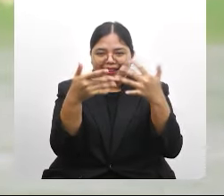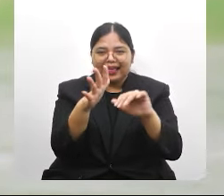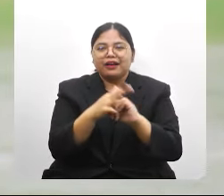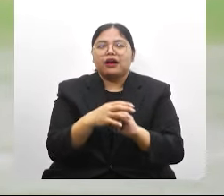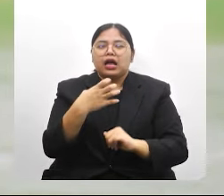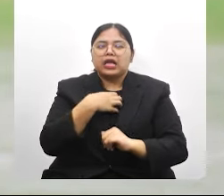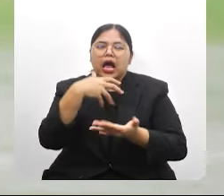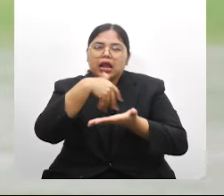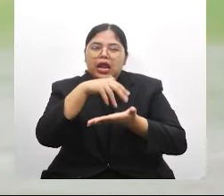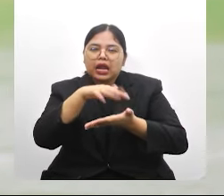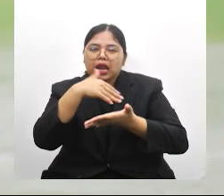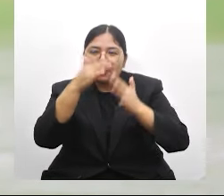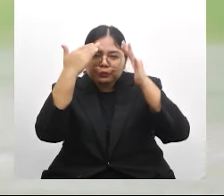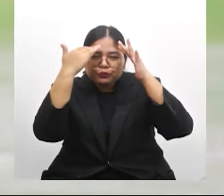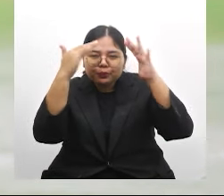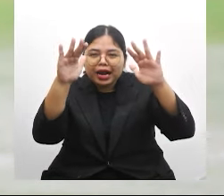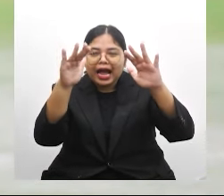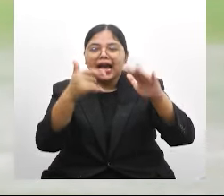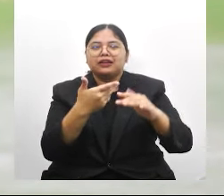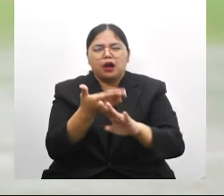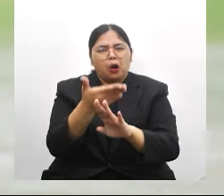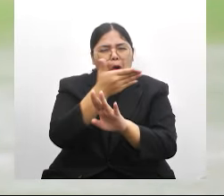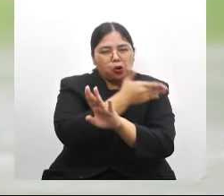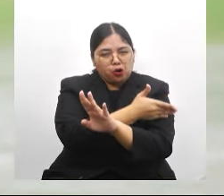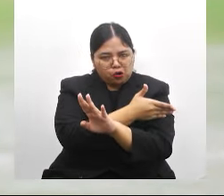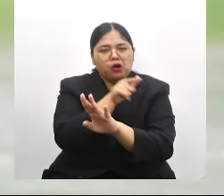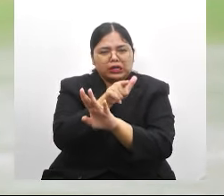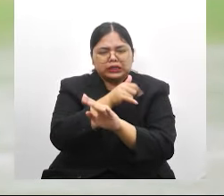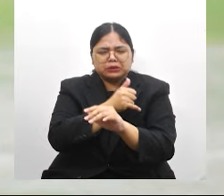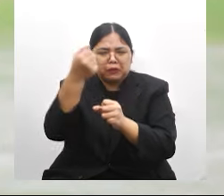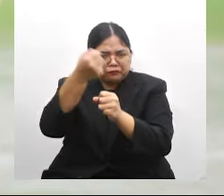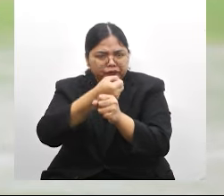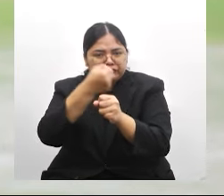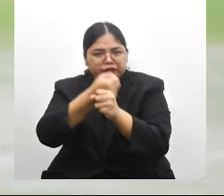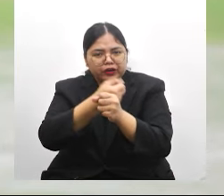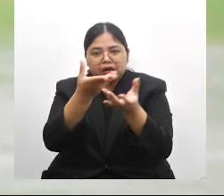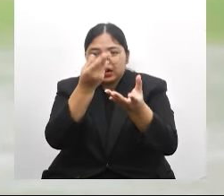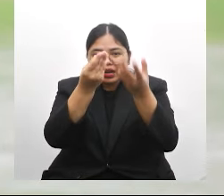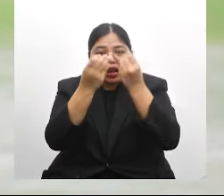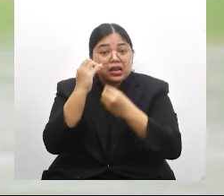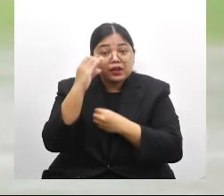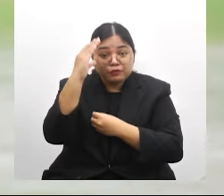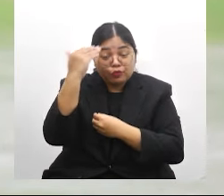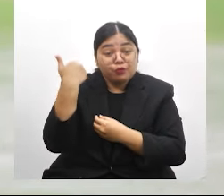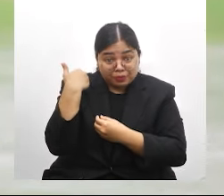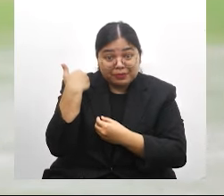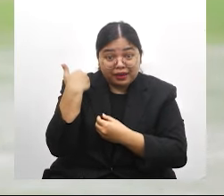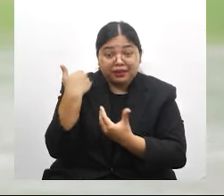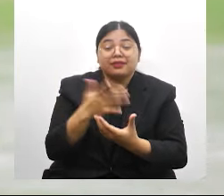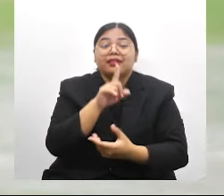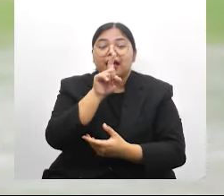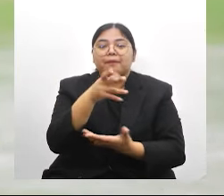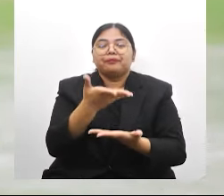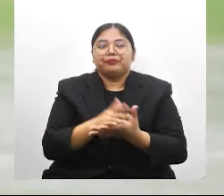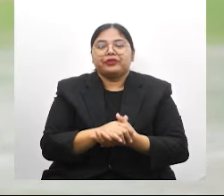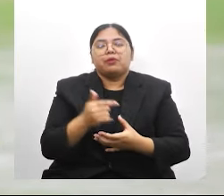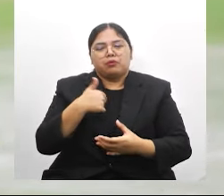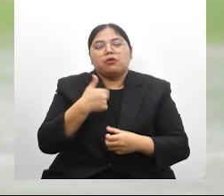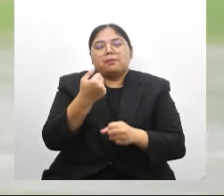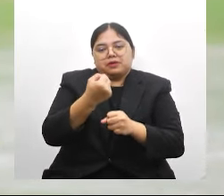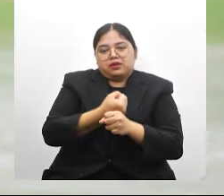เล่าถึงประสบการณ์นิดนึงว่าก่อนที่จะมาฝึกตรงเยค่ะได้เรียนรู้อะไรกันมาก่อนคะนี้ครับก็ได้ฝึก